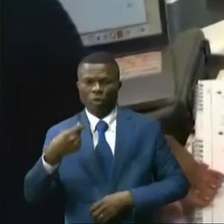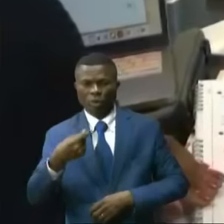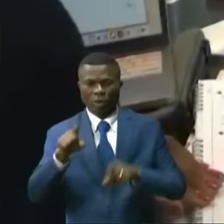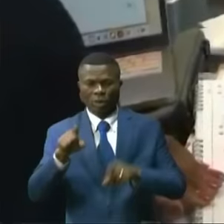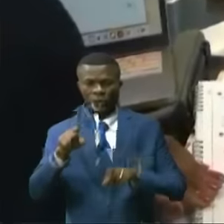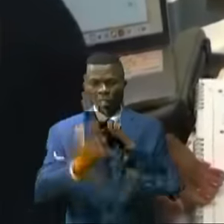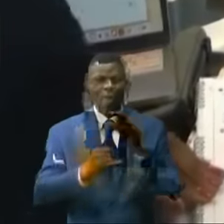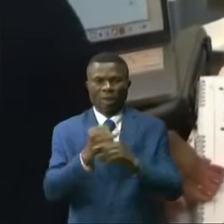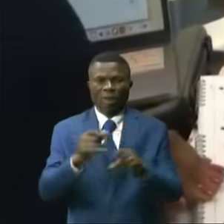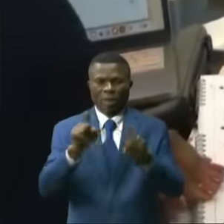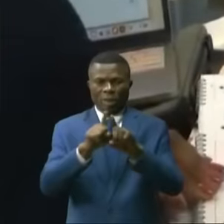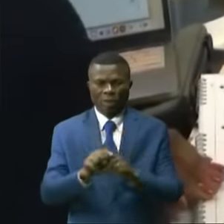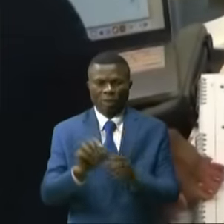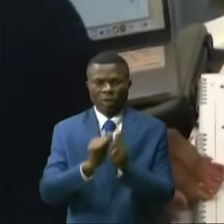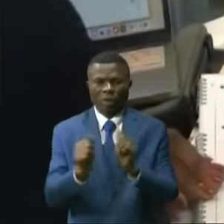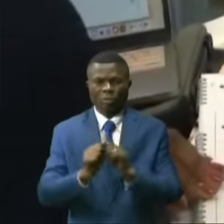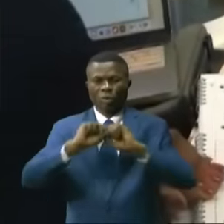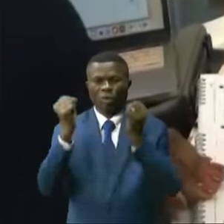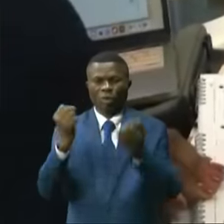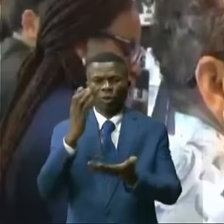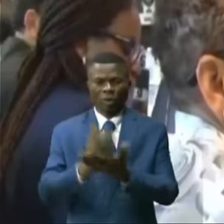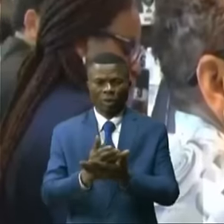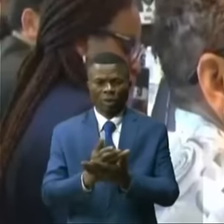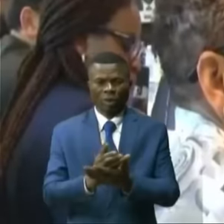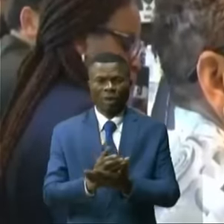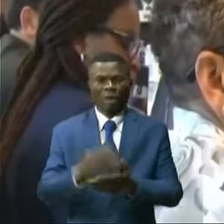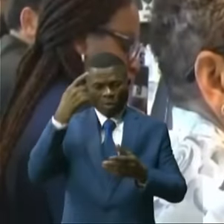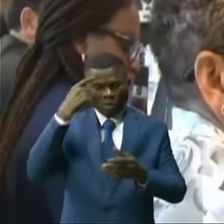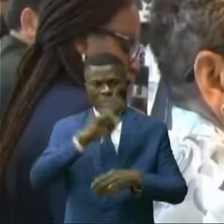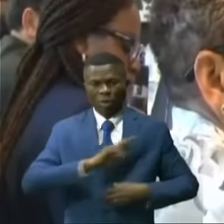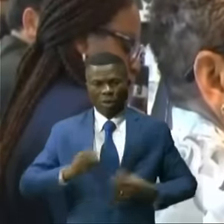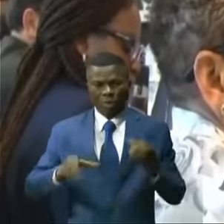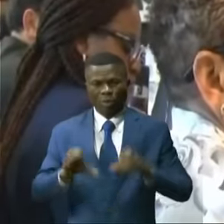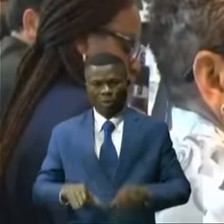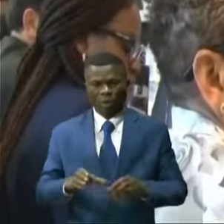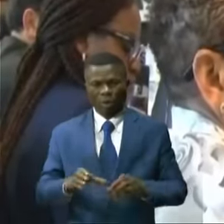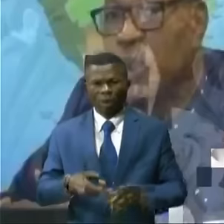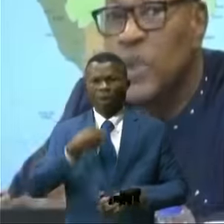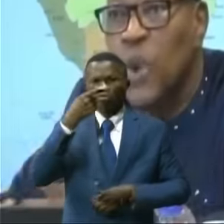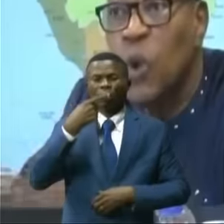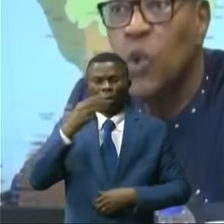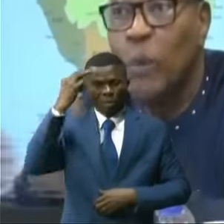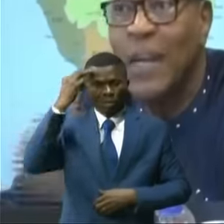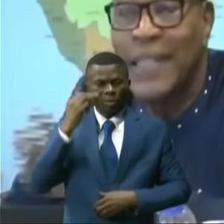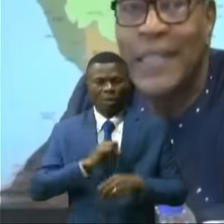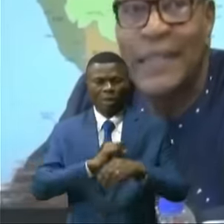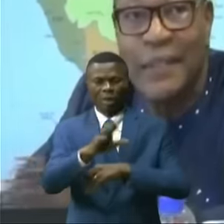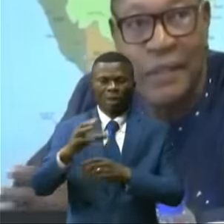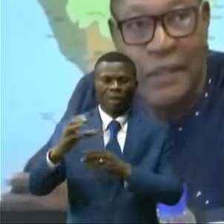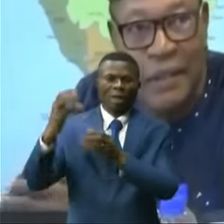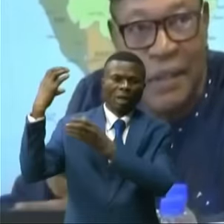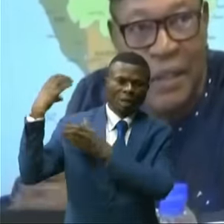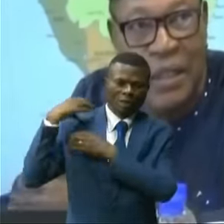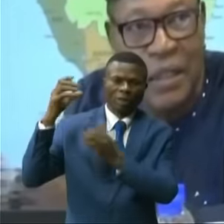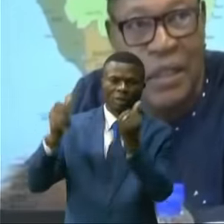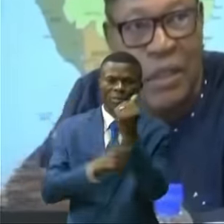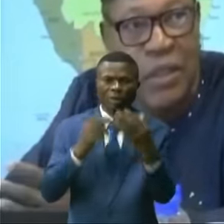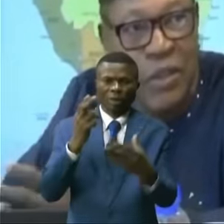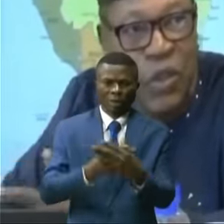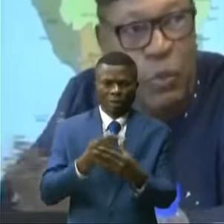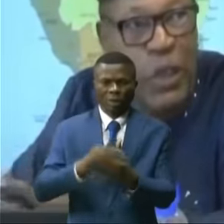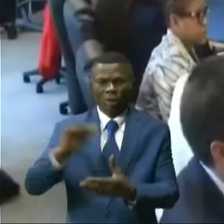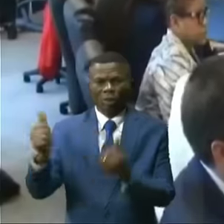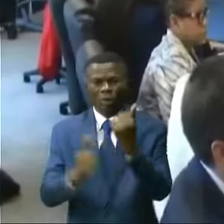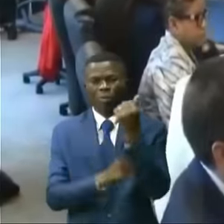internales et les secteurs privés la voix de la République démocratique du Congo a été porté par un ministre délégué en charge des personnes vivants avec handicap et autres